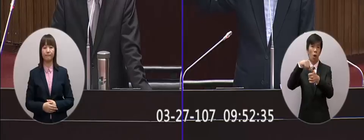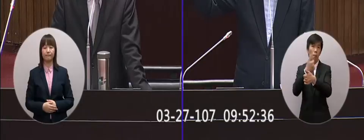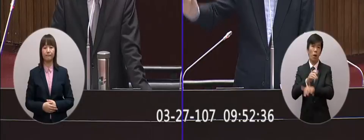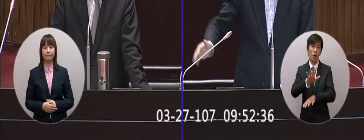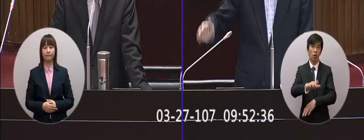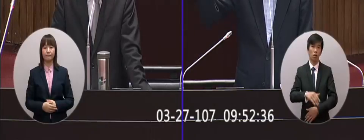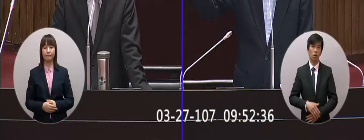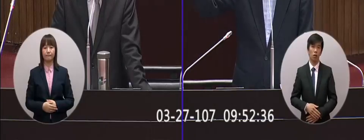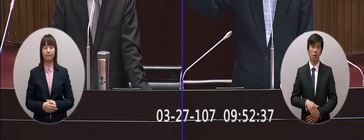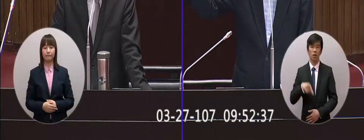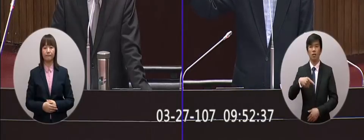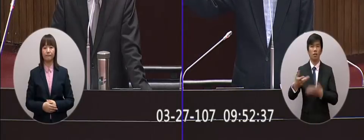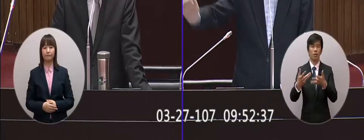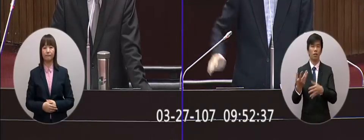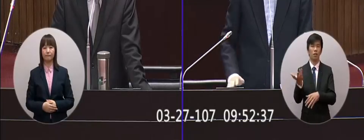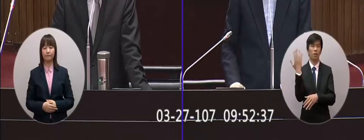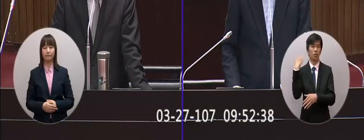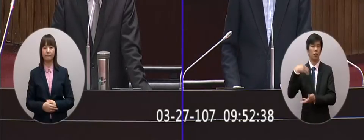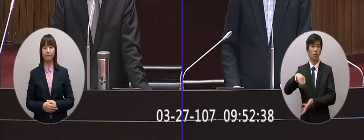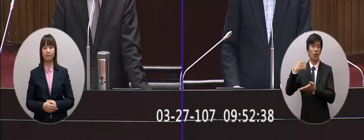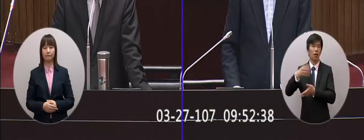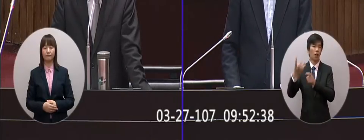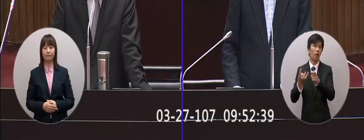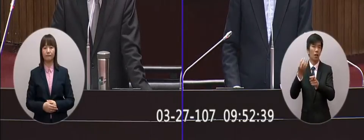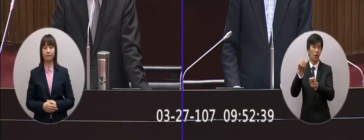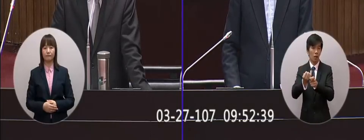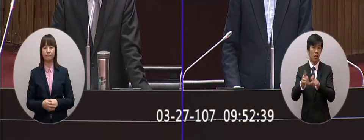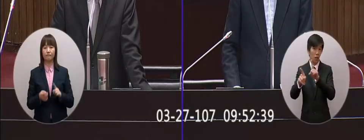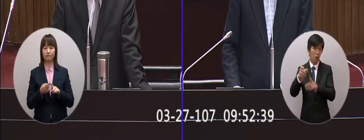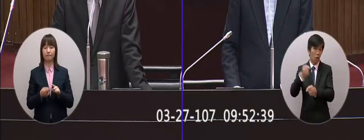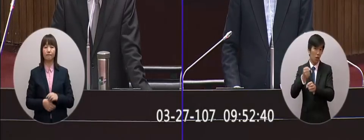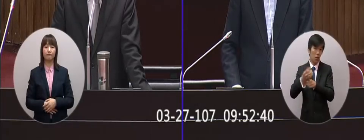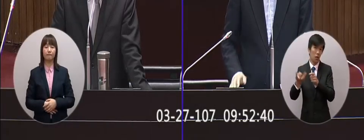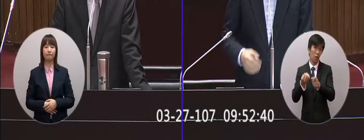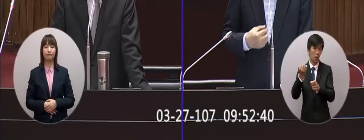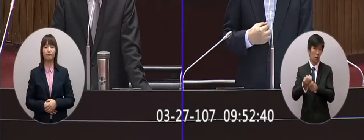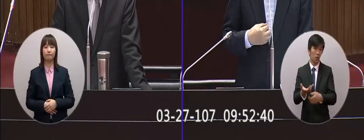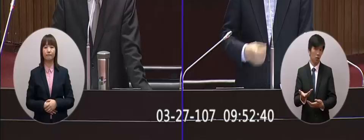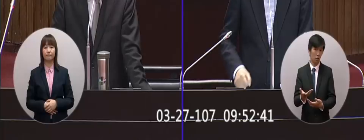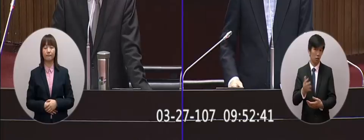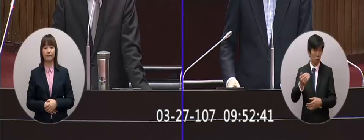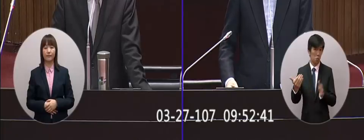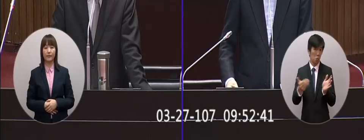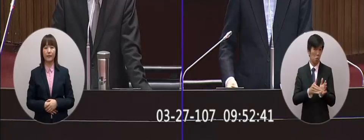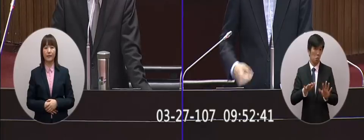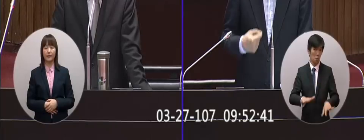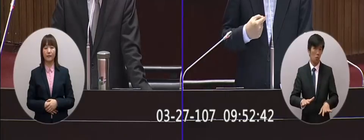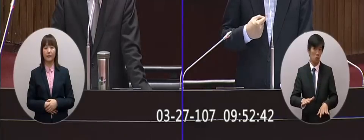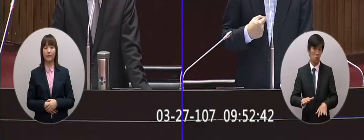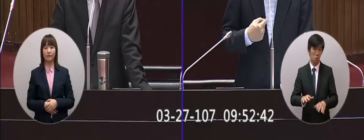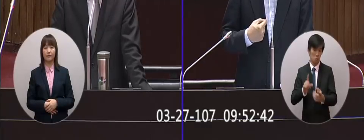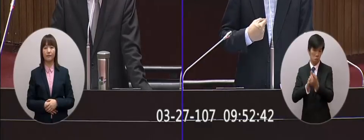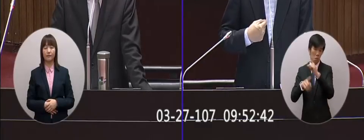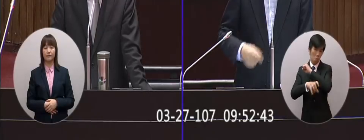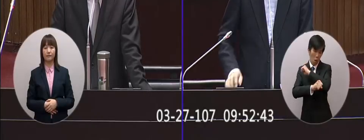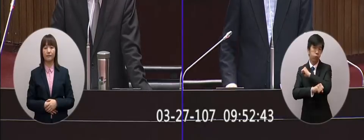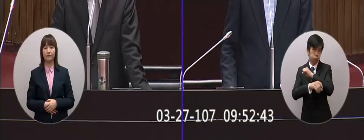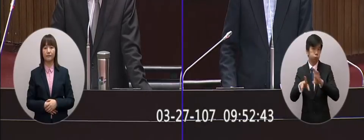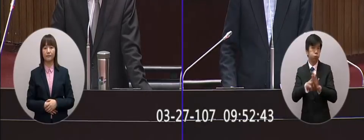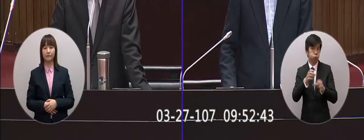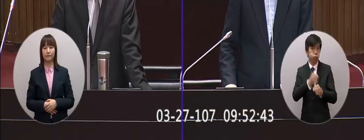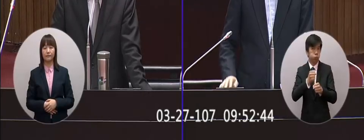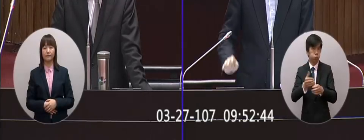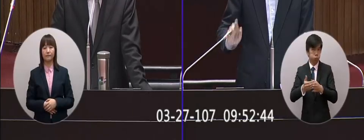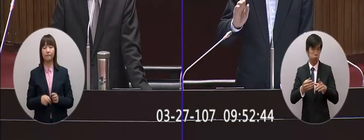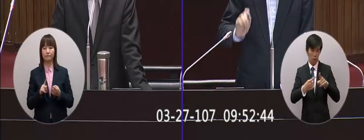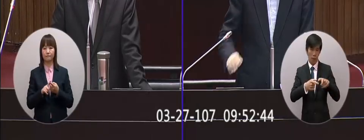事情讲了很多年，也都是按照这种方式做了很多年。 是， 彻底的还是要从根本上人心开始